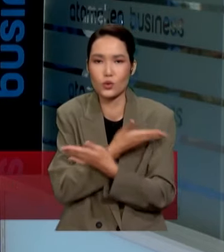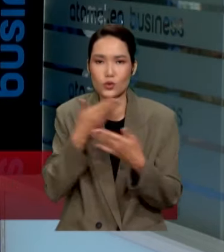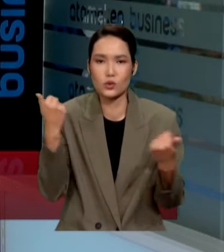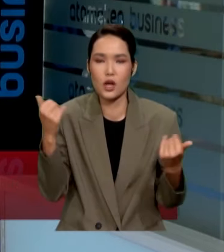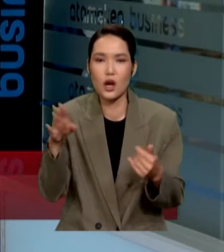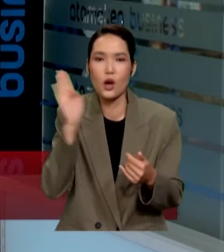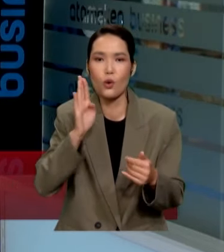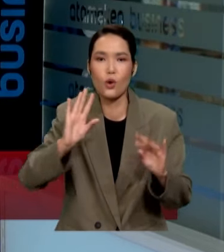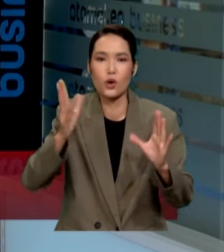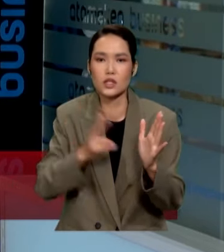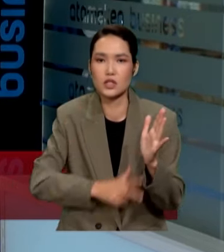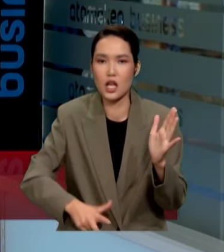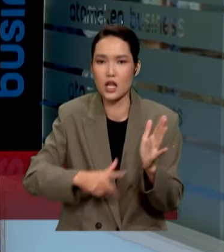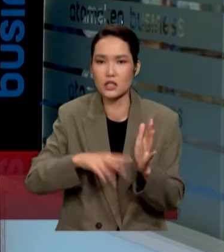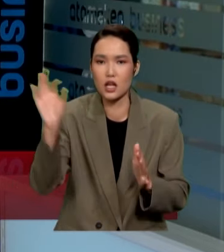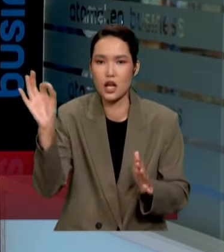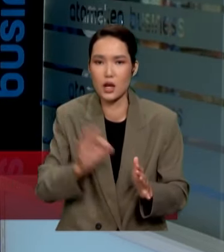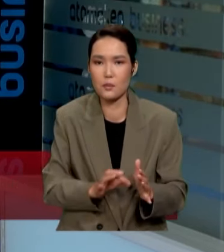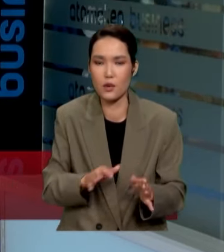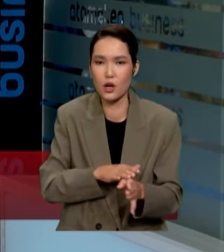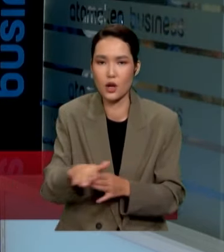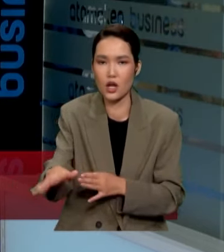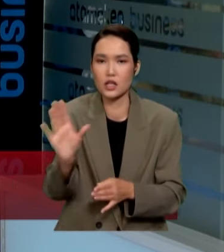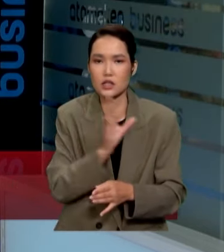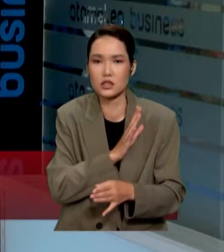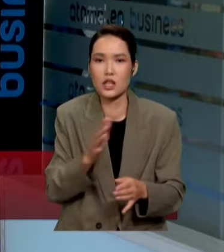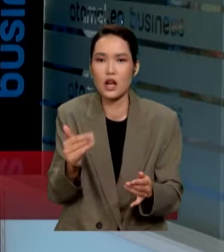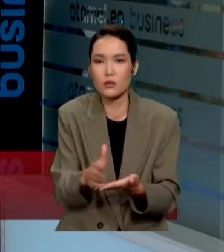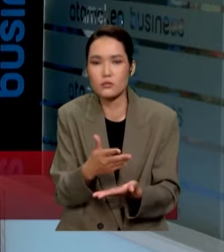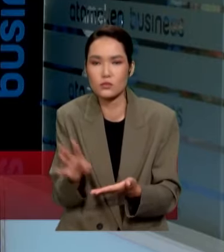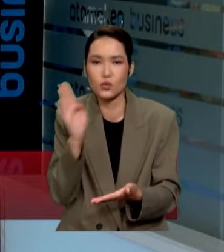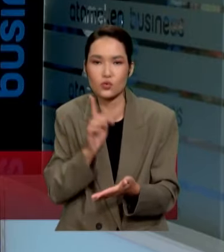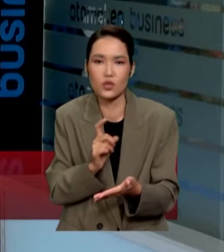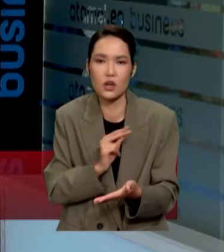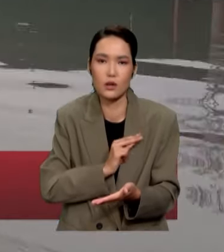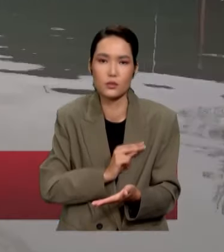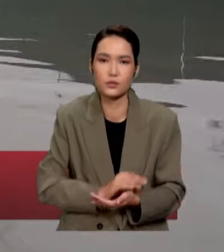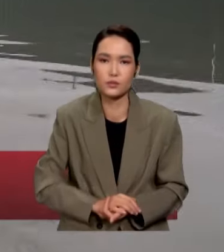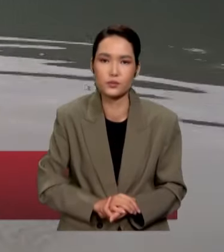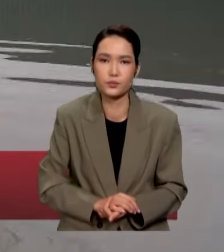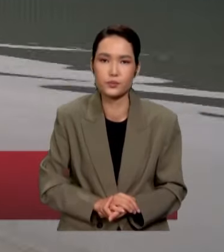су қоймалары 87%-ға толы. Соларды босату шаралары қолға алынған.